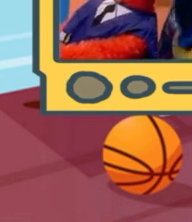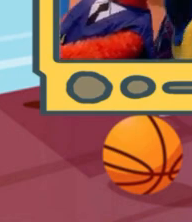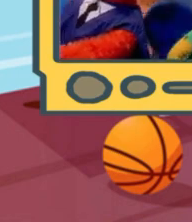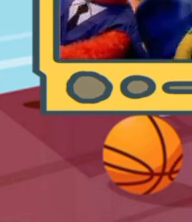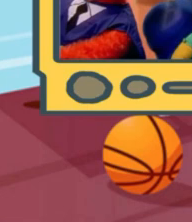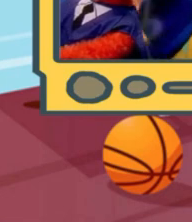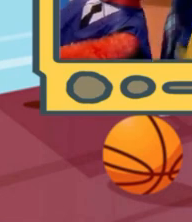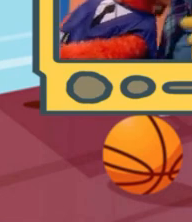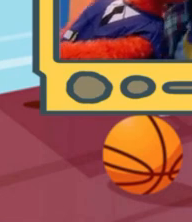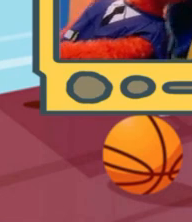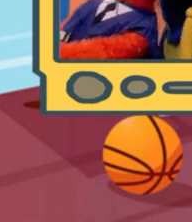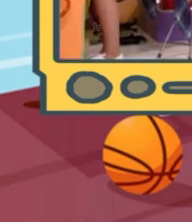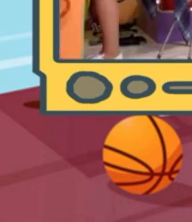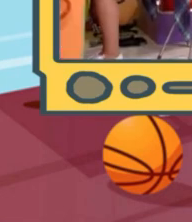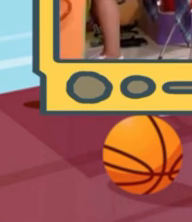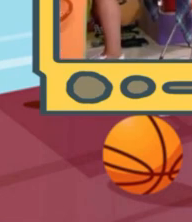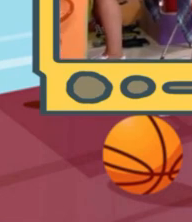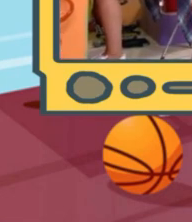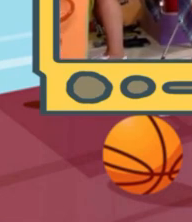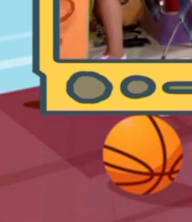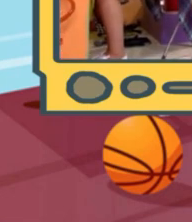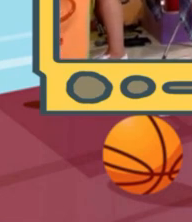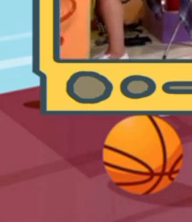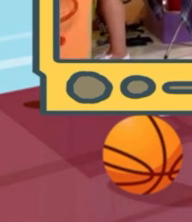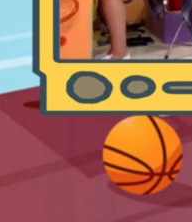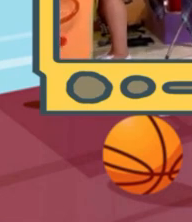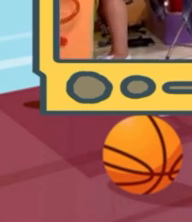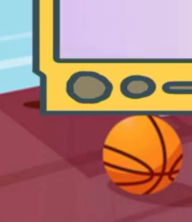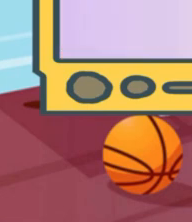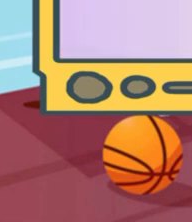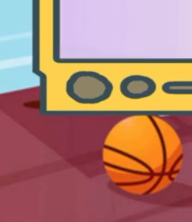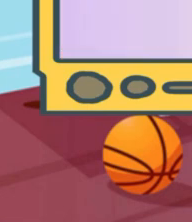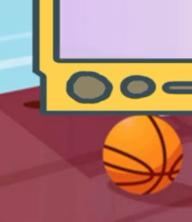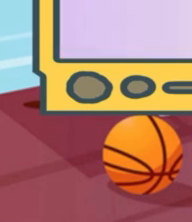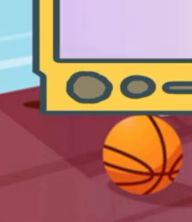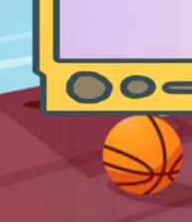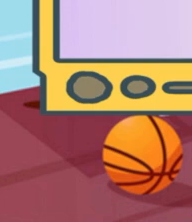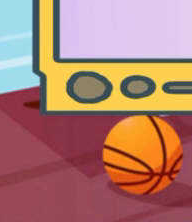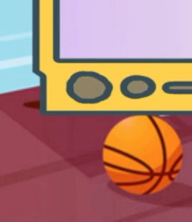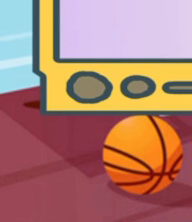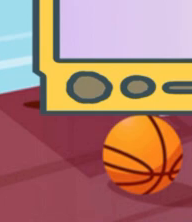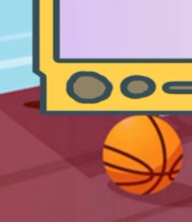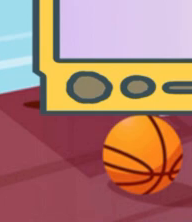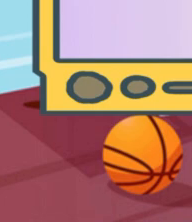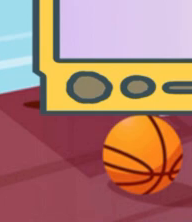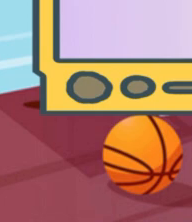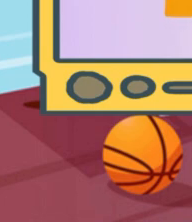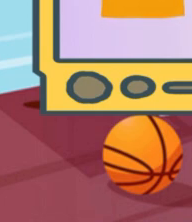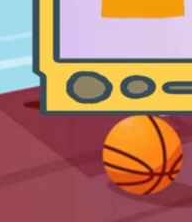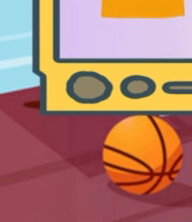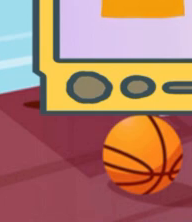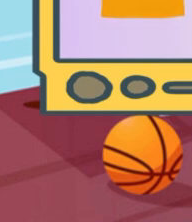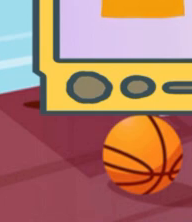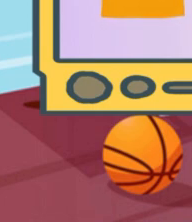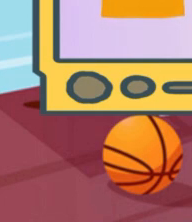שעולה, וגם לראות את הסדרה שלי, דרורמי והחבובונים. אני מזמין אתכם גם לבקר באתר שלי ולראות את המוצרים